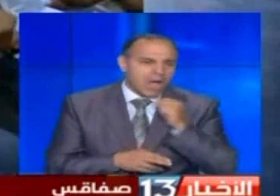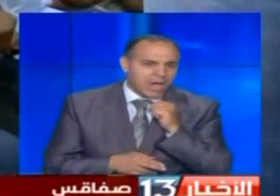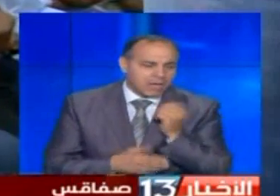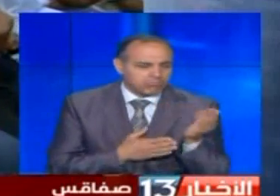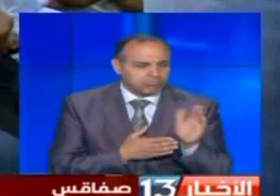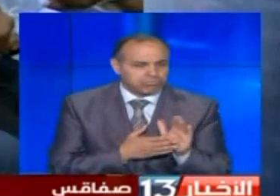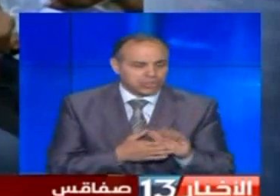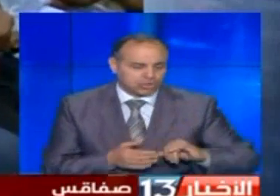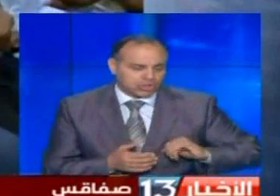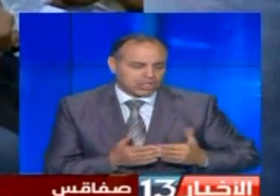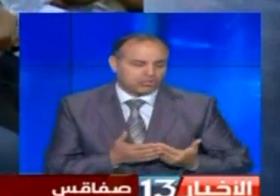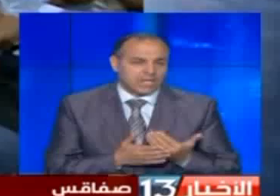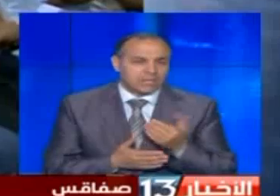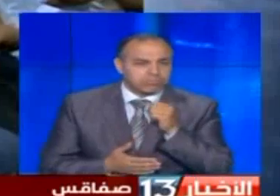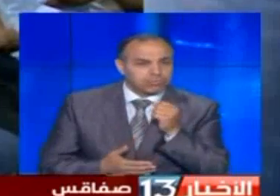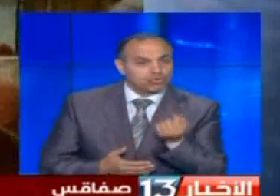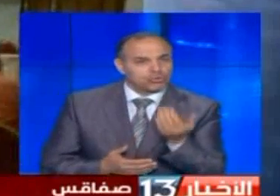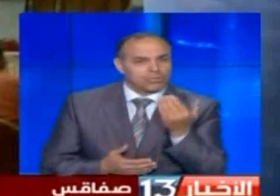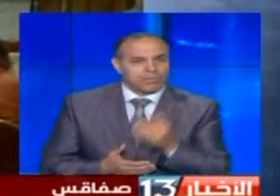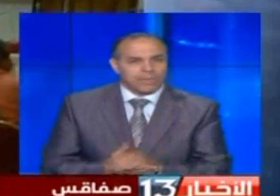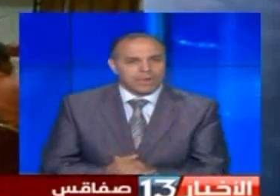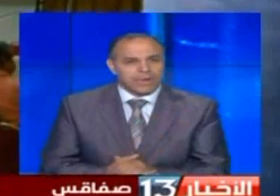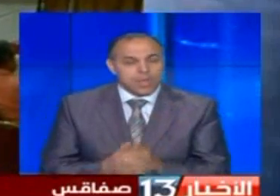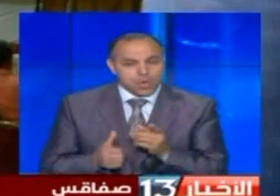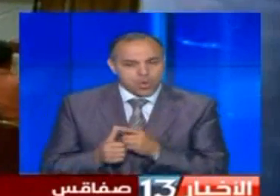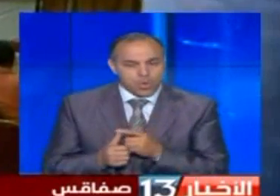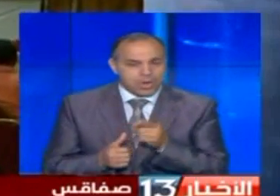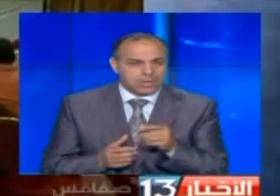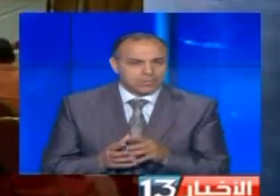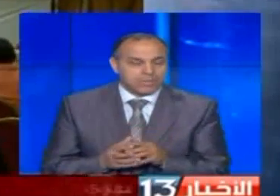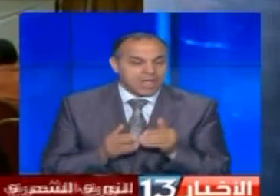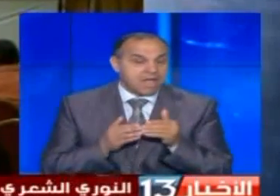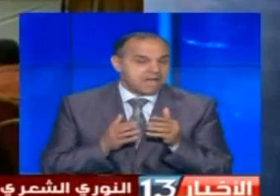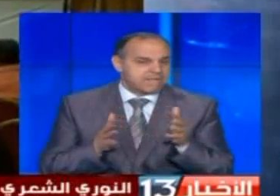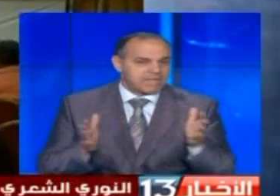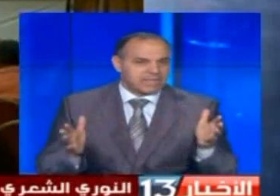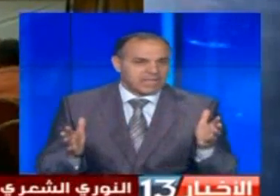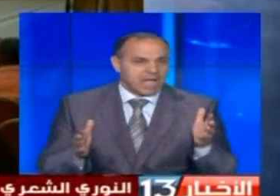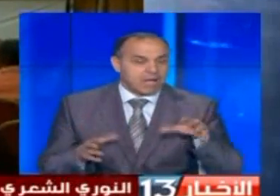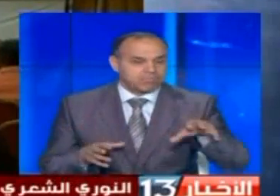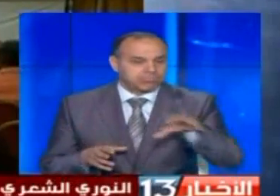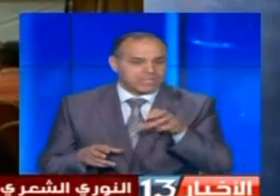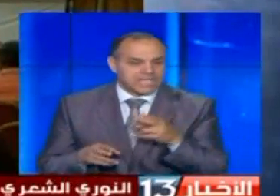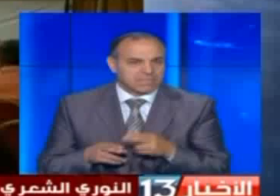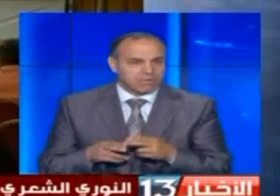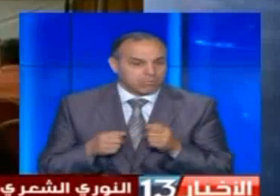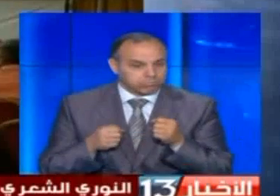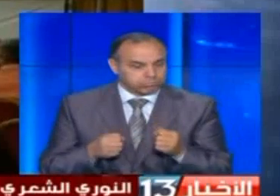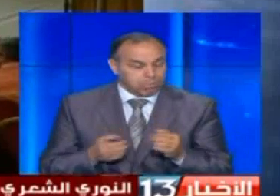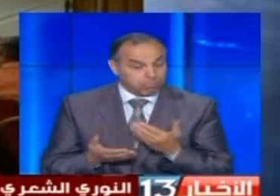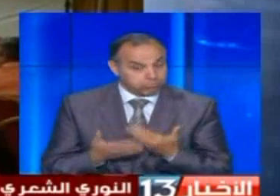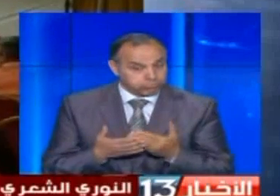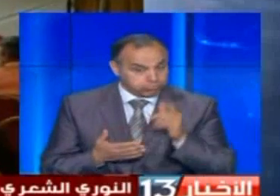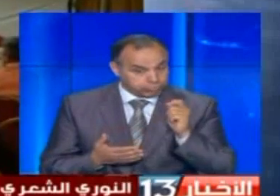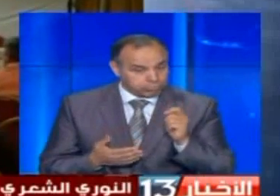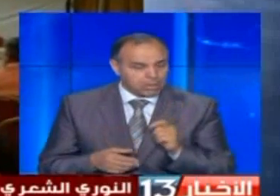التعريف بالأجيال الجديدة للمبدعين. درجة أولى مش يكون الانفتاح على أولاد الجهة لأنهم طاقات وكفاءات كبيرة،